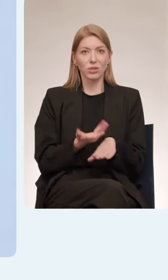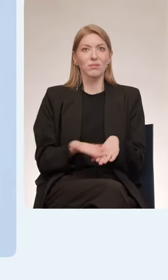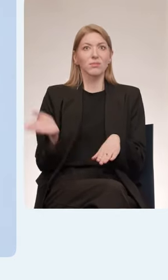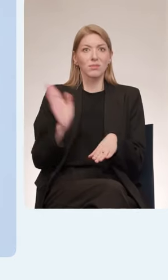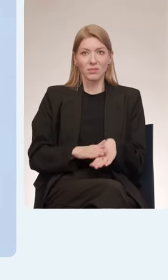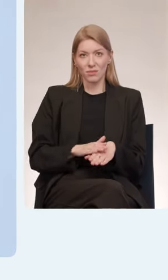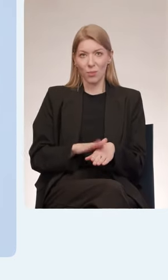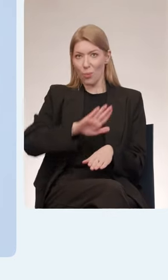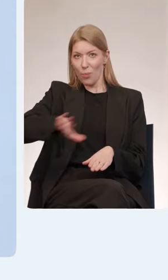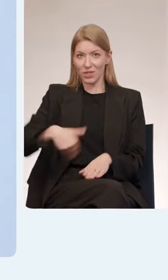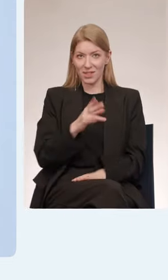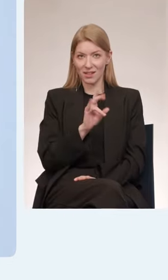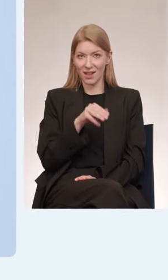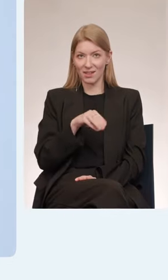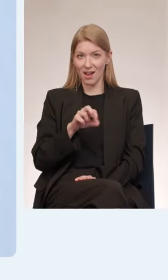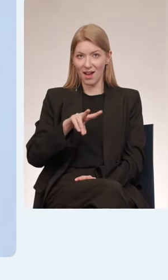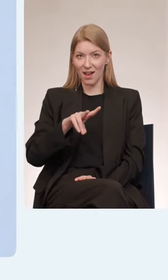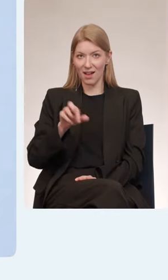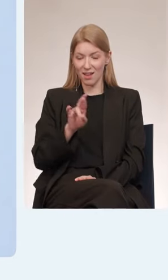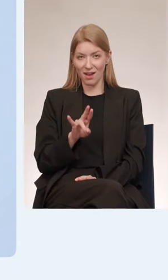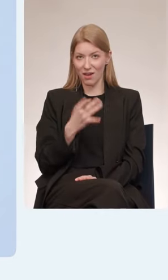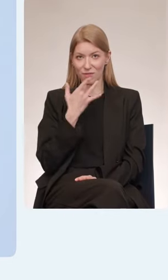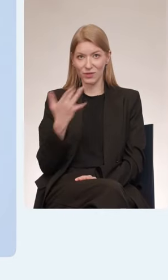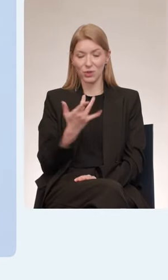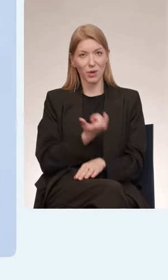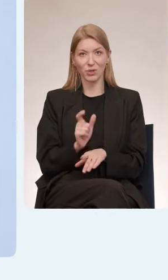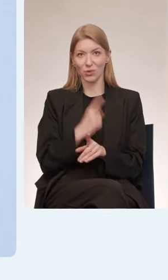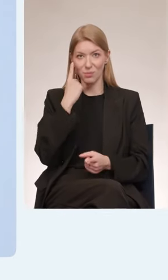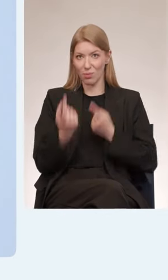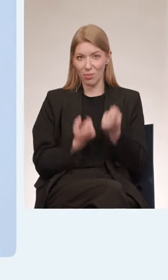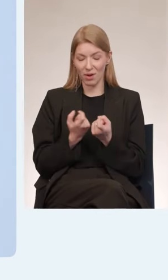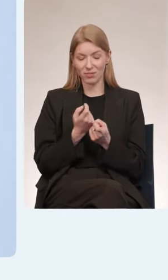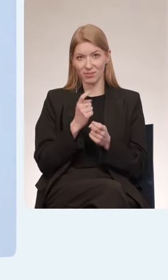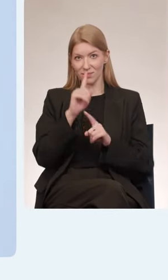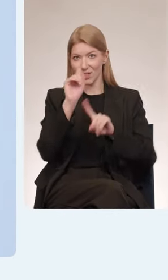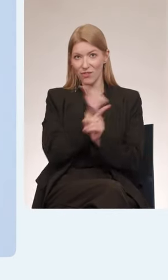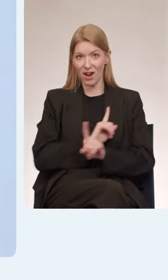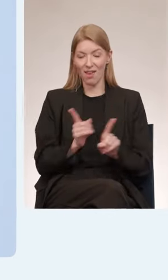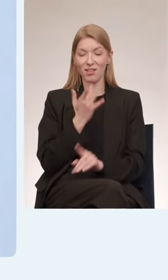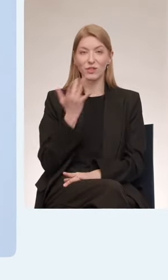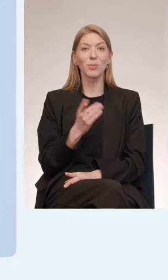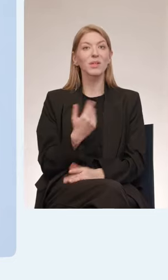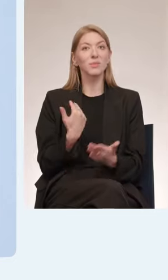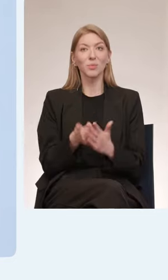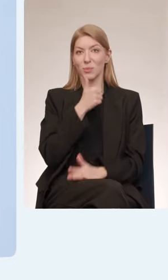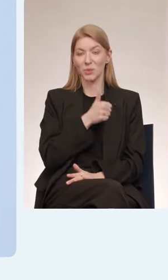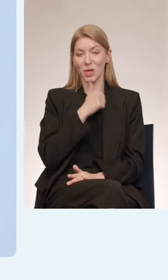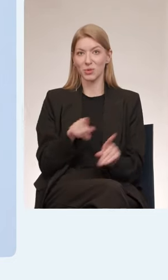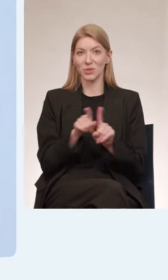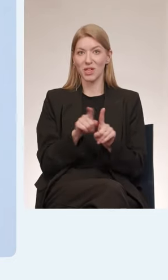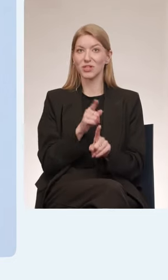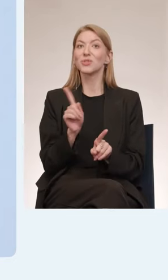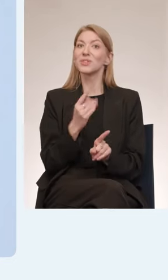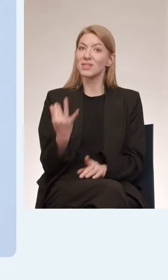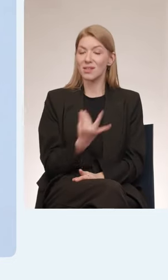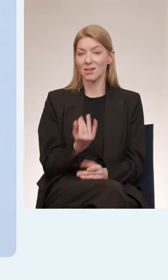после Натальи. Невероятное было выступление, реально очень круто. Ну, я постараюсь не ударить в грязь лицом и что-нибудь тоже интересное